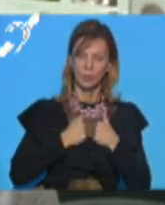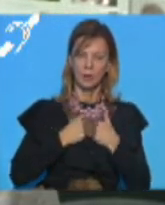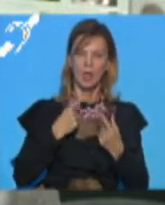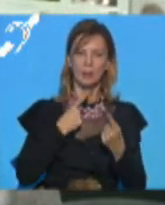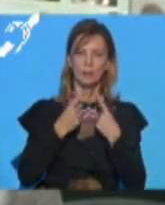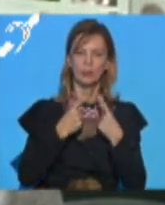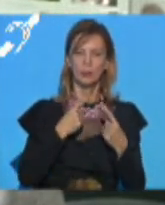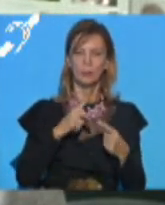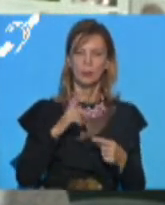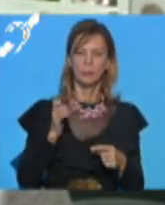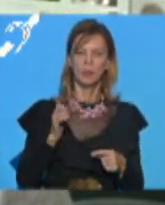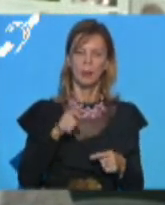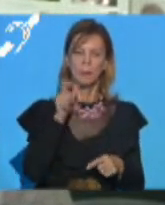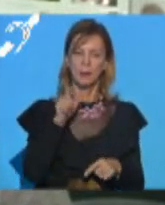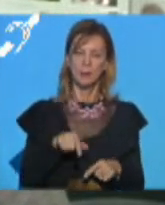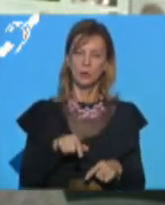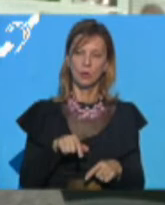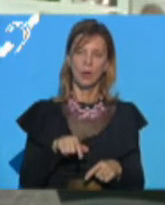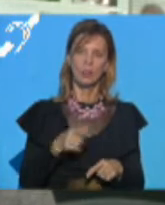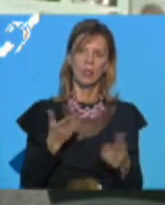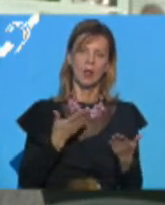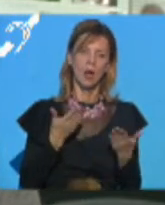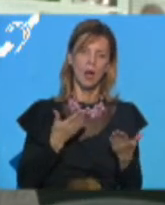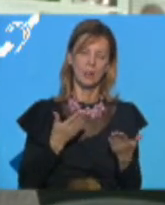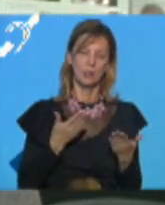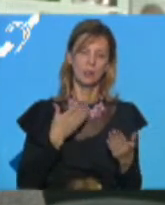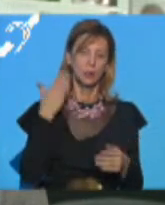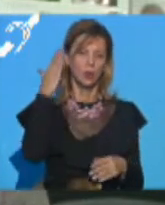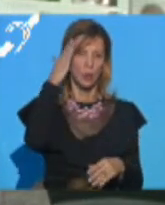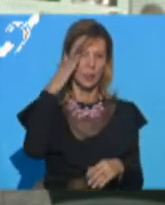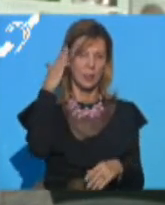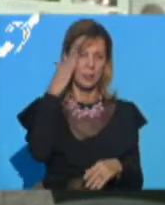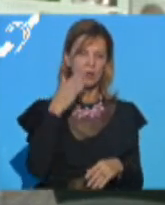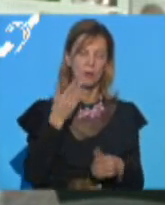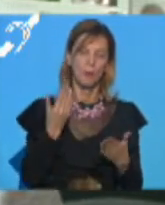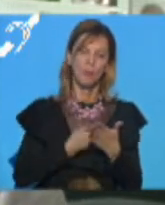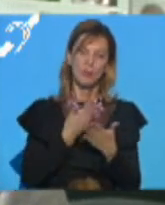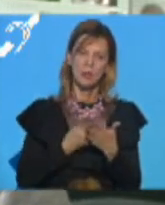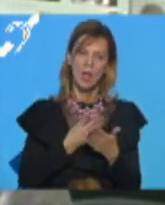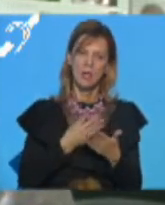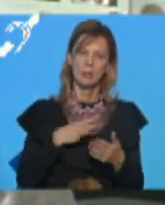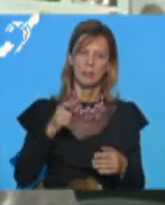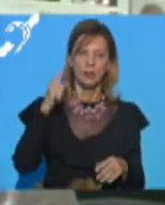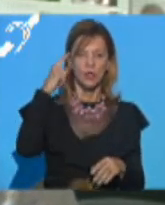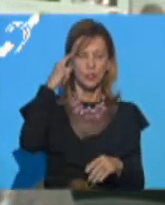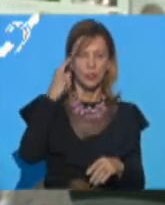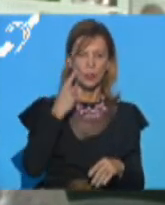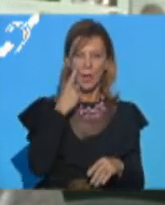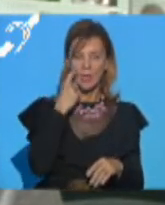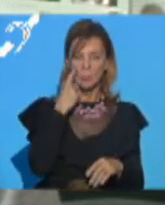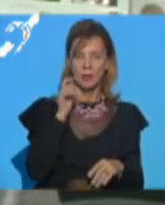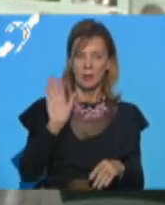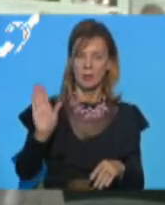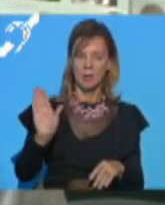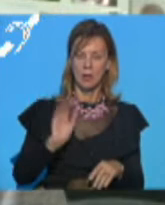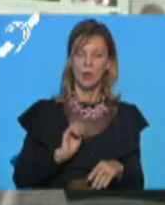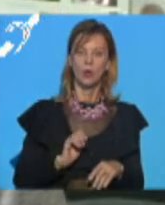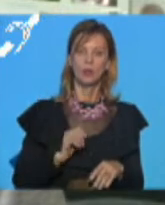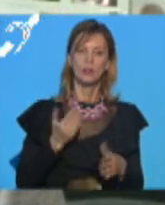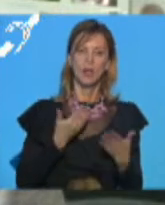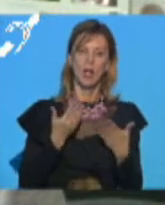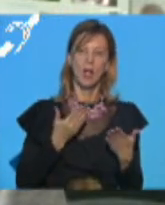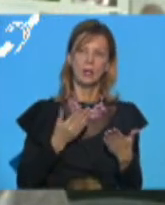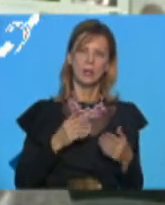de oameni de bine care doresc să împărtășească din cunoștințele și experiența pe care o au,